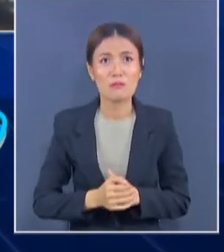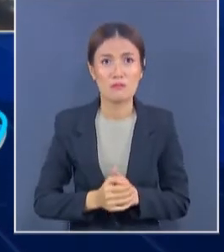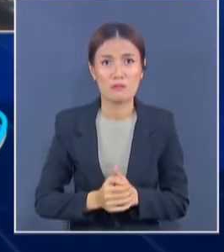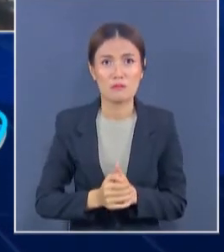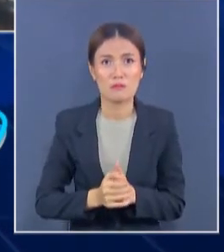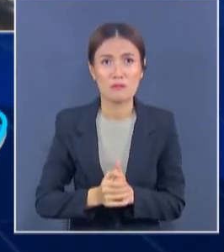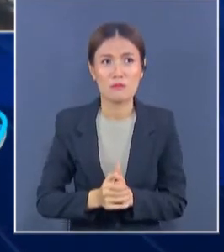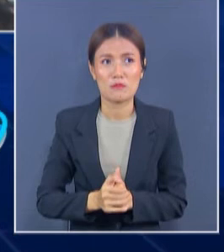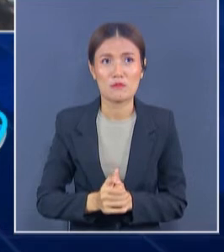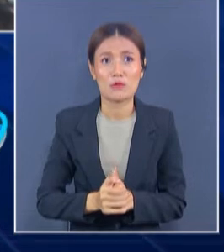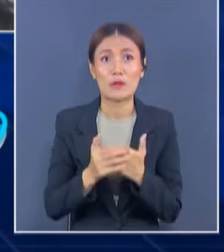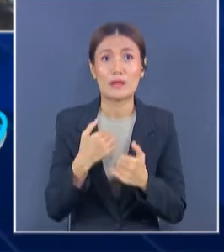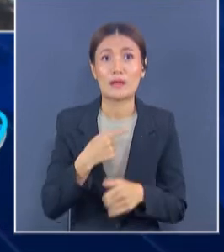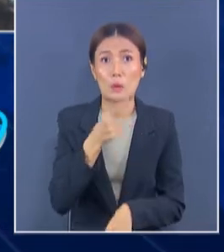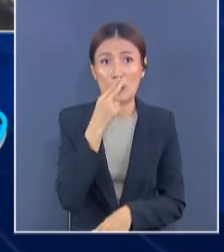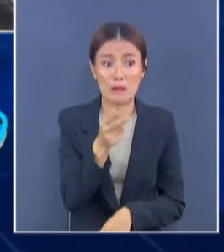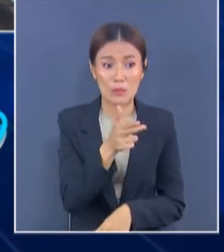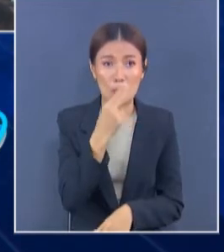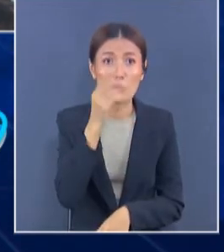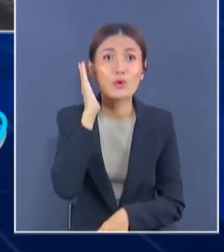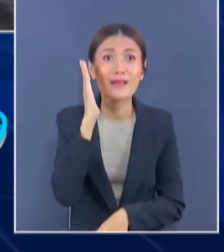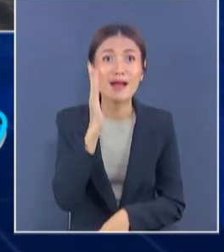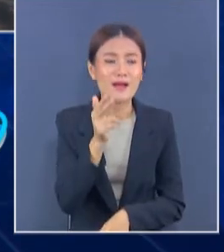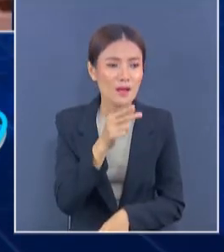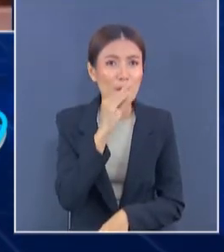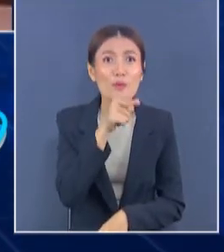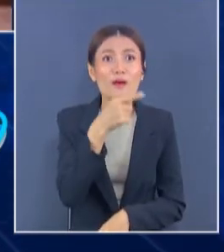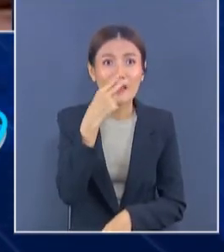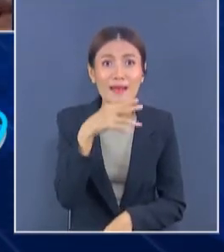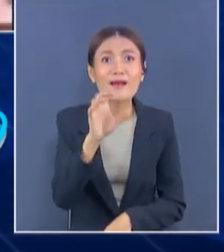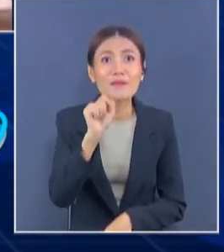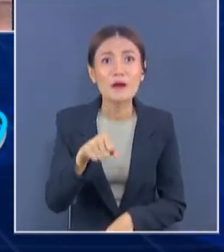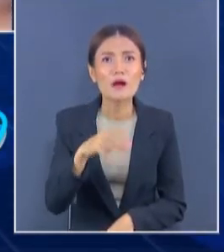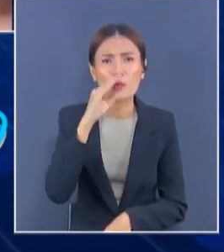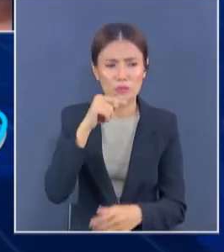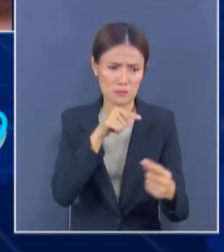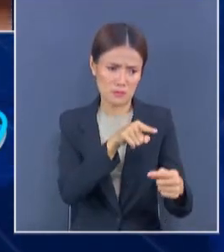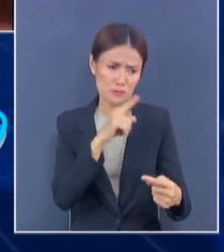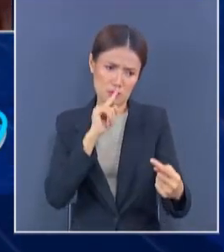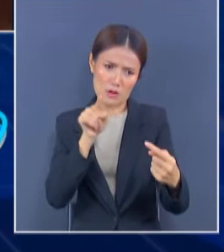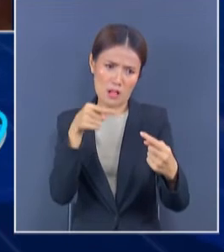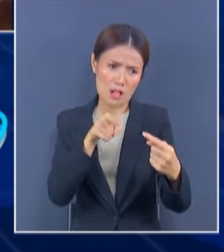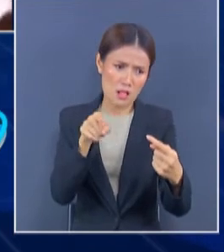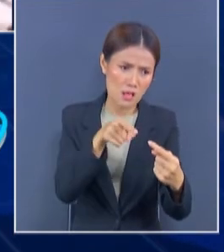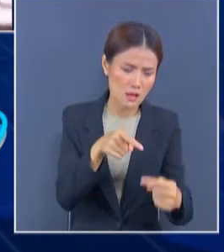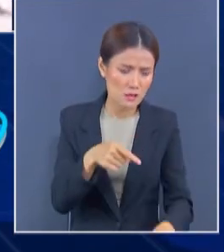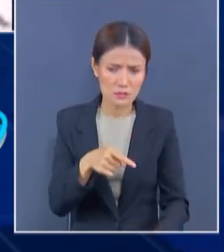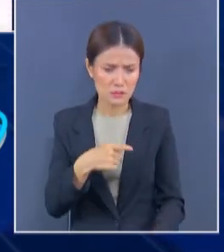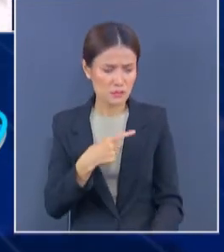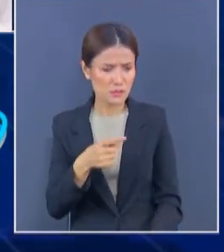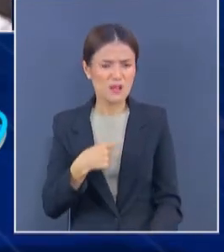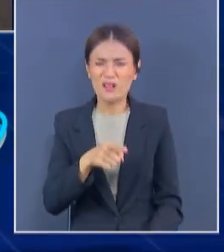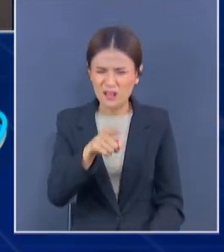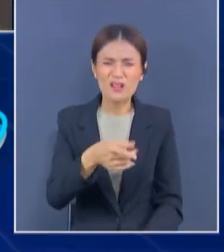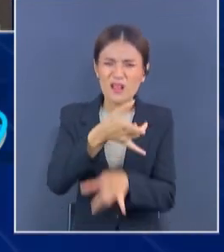จากที่เห็นคลิปของในเดียวแล้วเนี่ยทางภรรยาบอกว่าเธอพูดวกไปวนมาอยากจะให้ช่วยอุดดื่มเหล้าหน่อยตั้ง